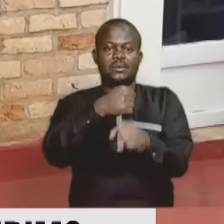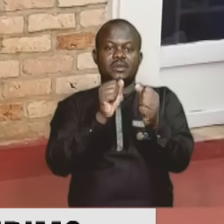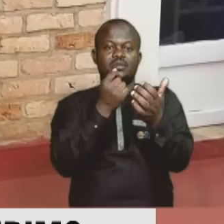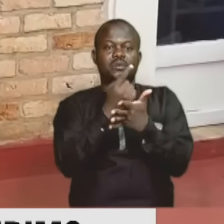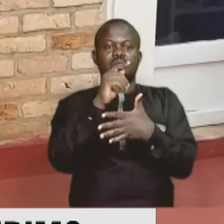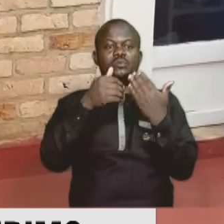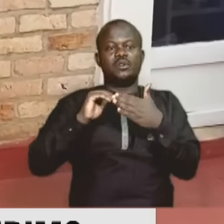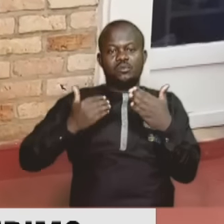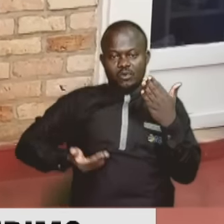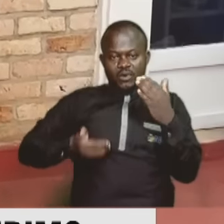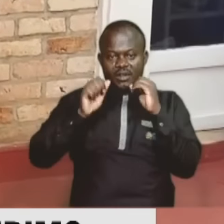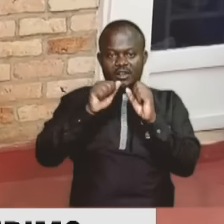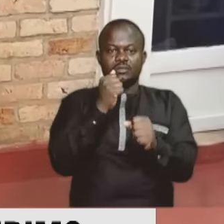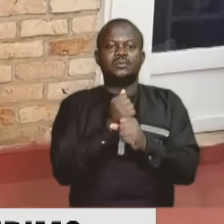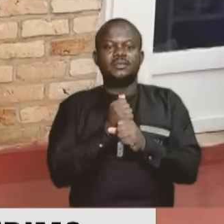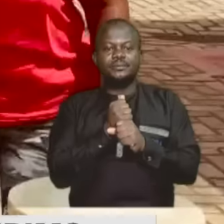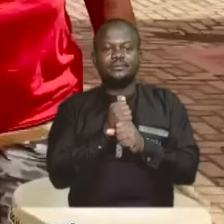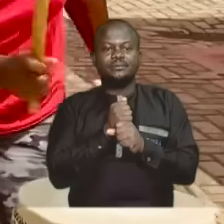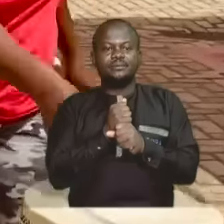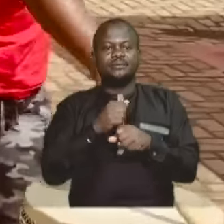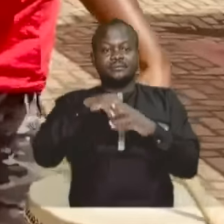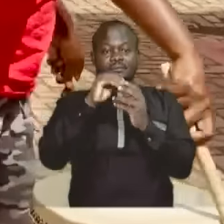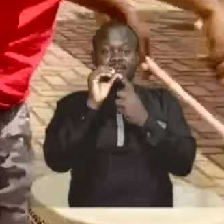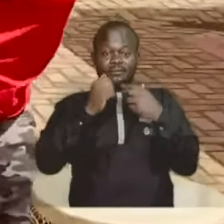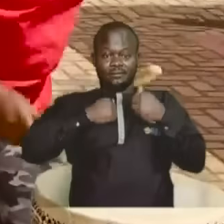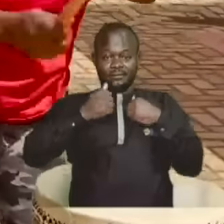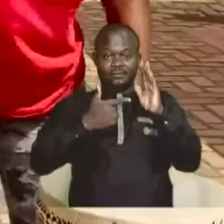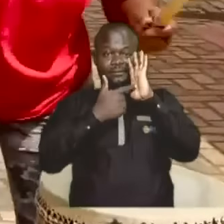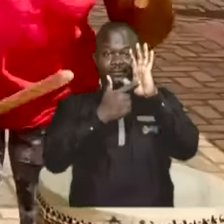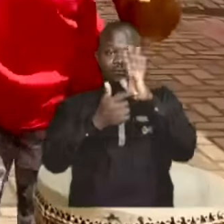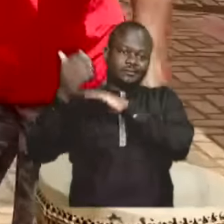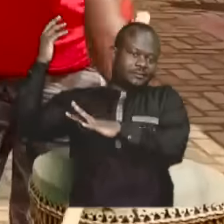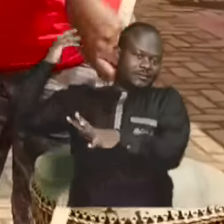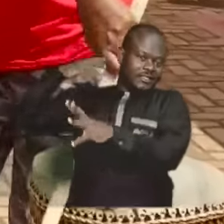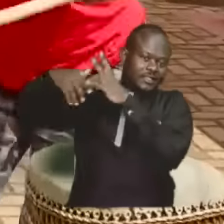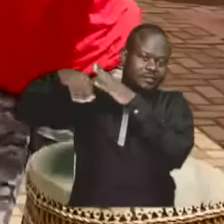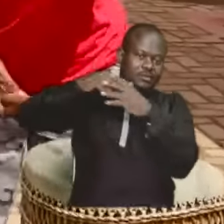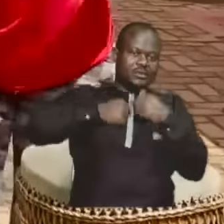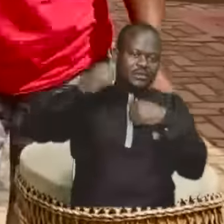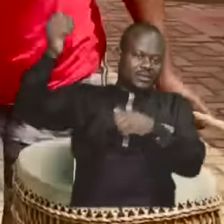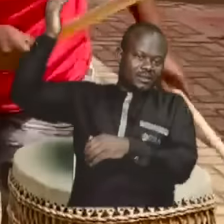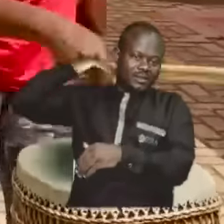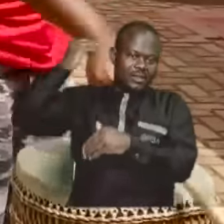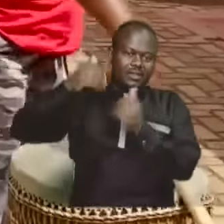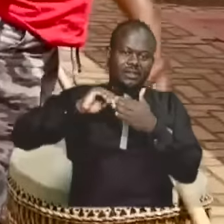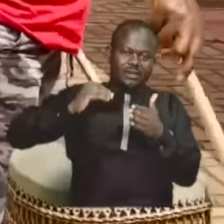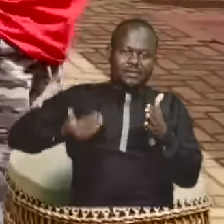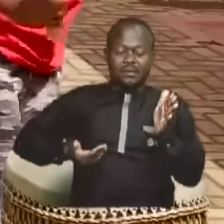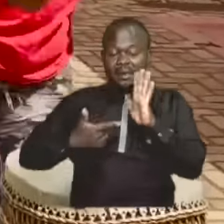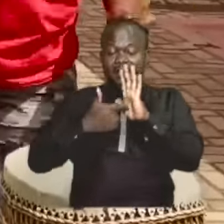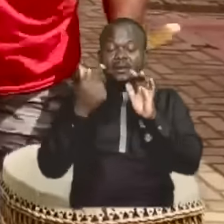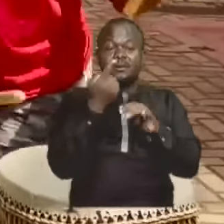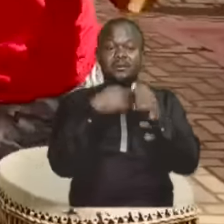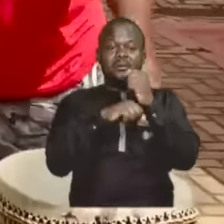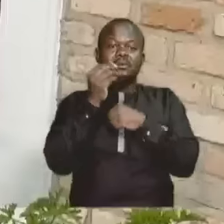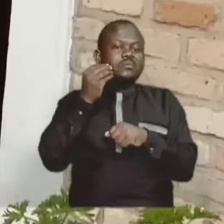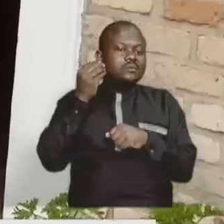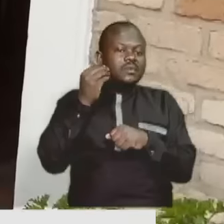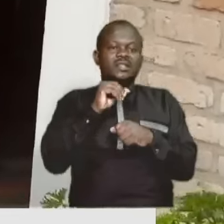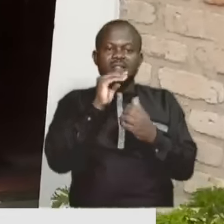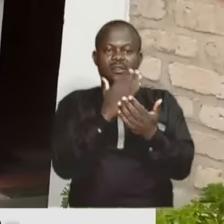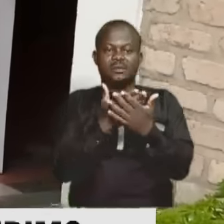n'umugore ashobora kubikora. Inararibonye mu muco nyarwanda bagaragaza ko kera mu Rwanda rwo hambere abagore bagaragaraga gusa mu mirimo yo mu rugo